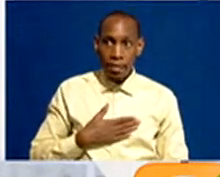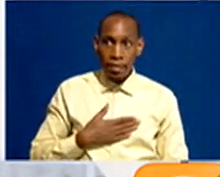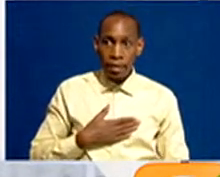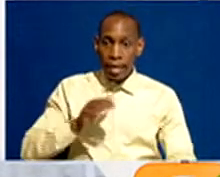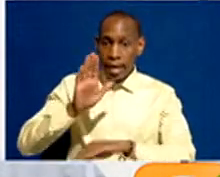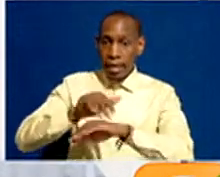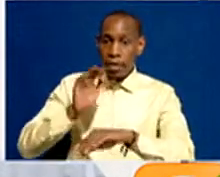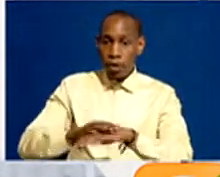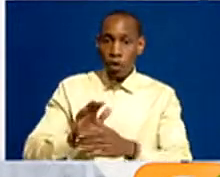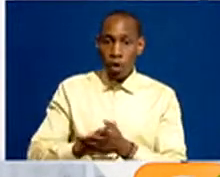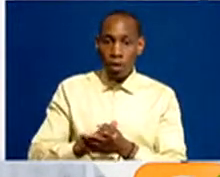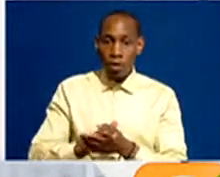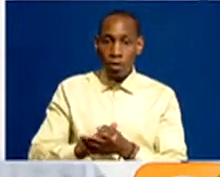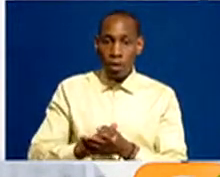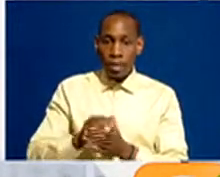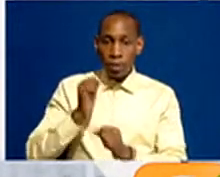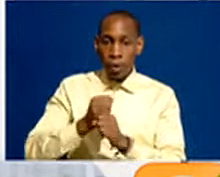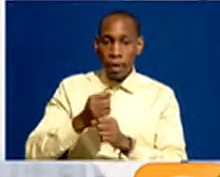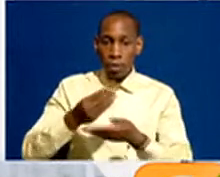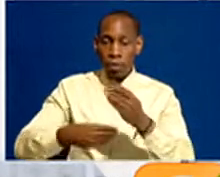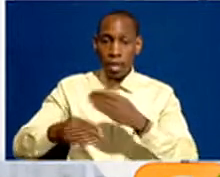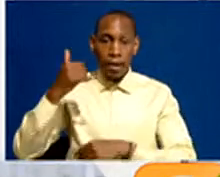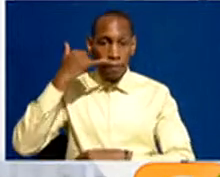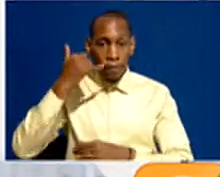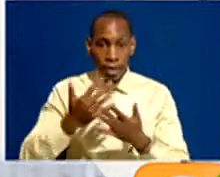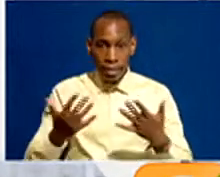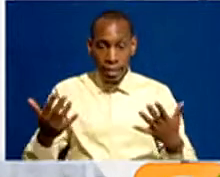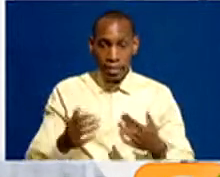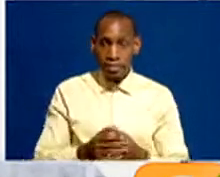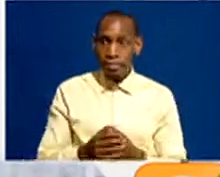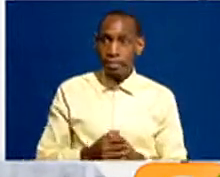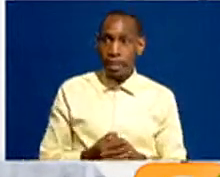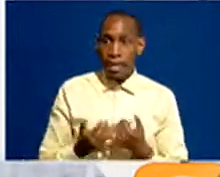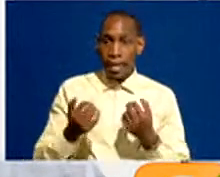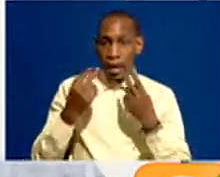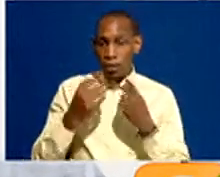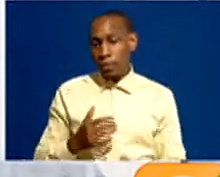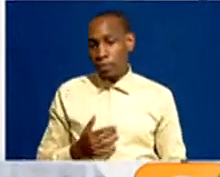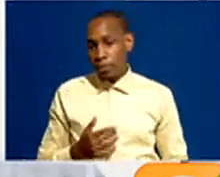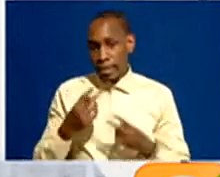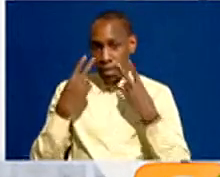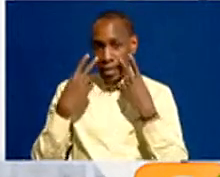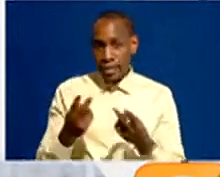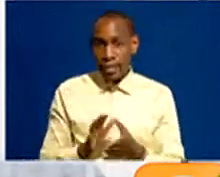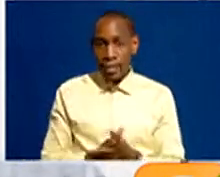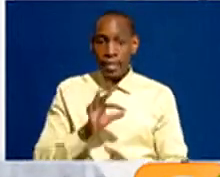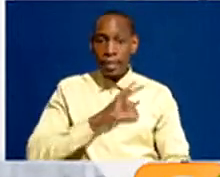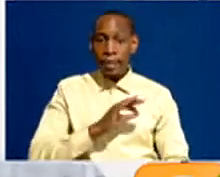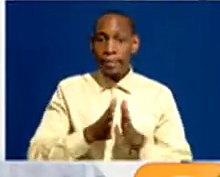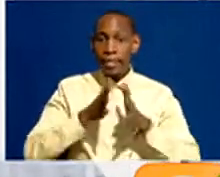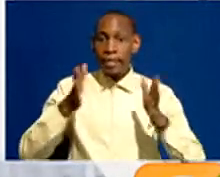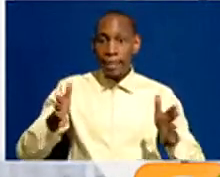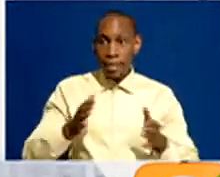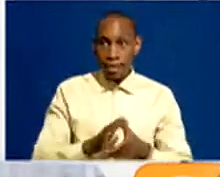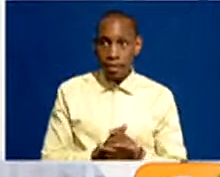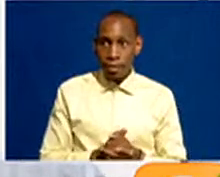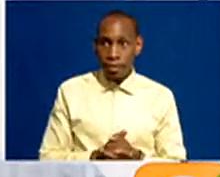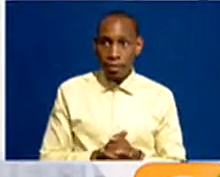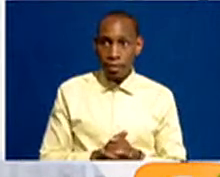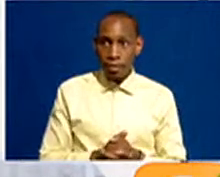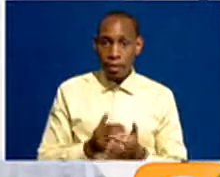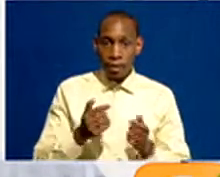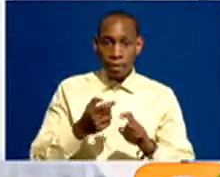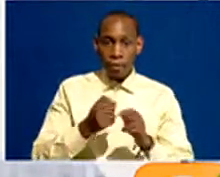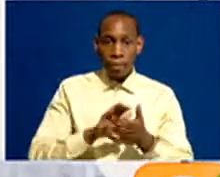anakanitia kazi ya kuuza vitu za simu bado. Nikaona sasa ni green pasture sasa. Kutoka pale kwa Town Center